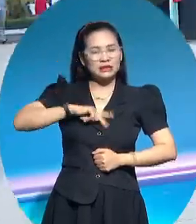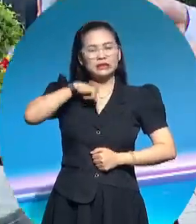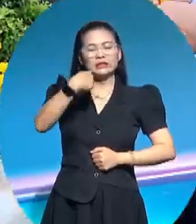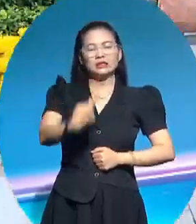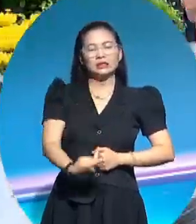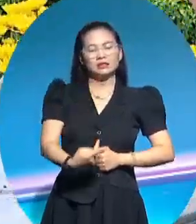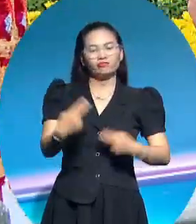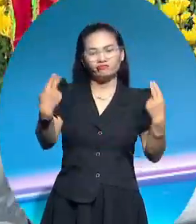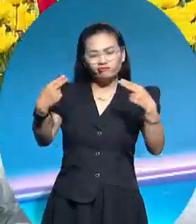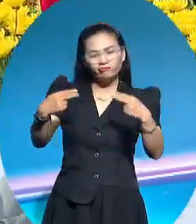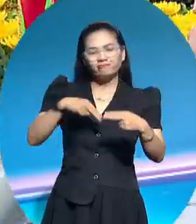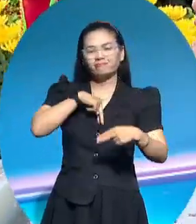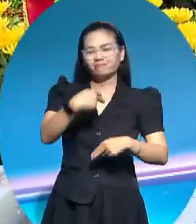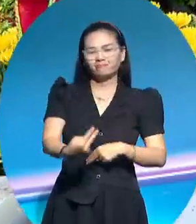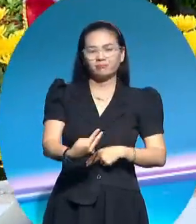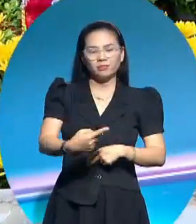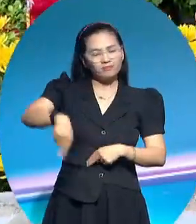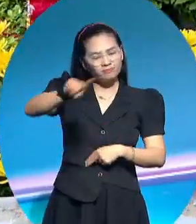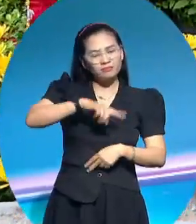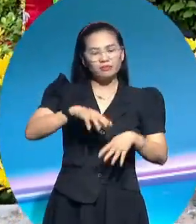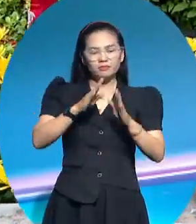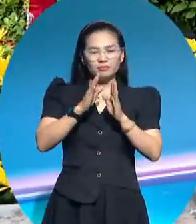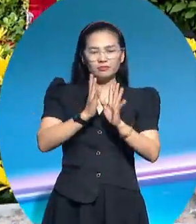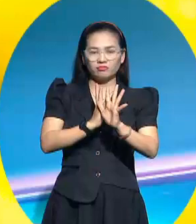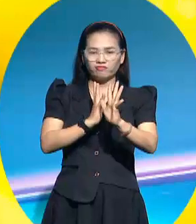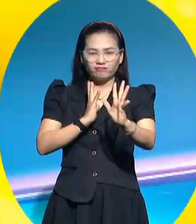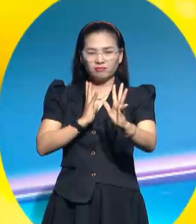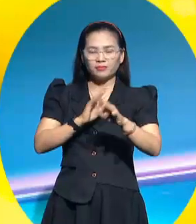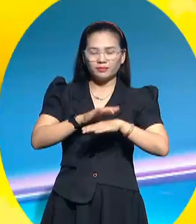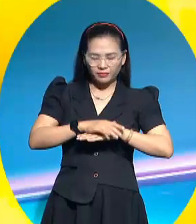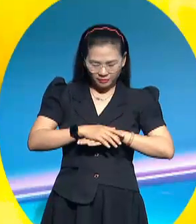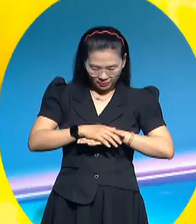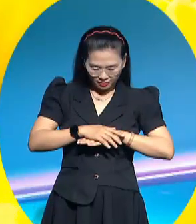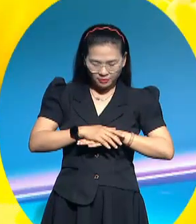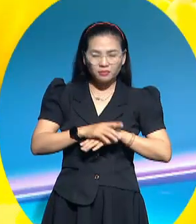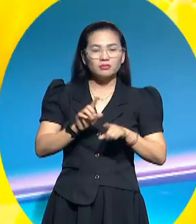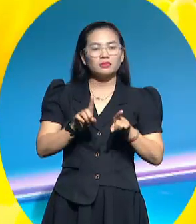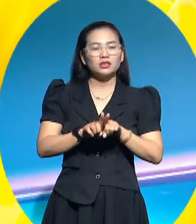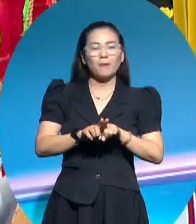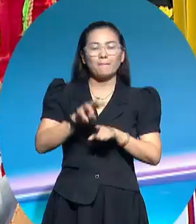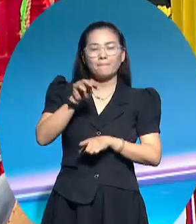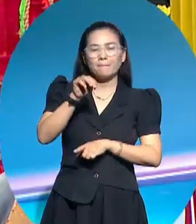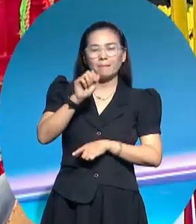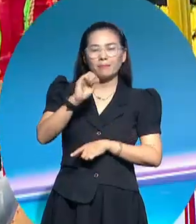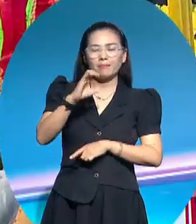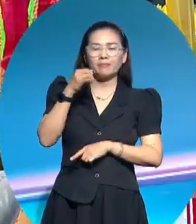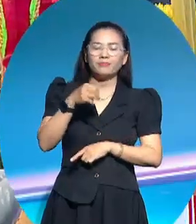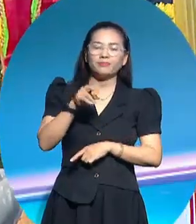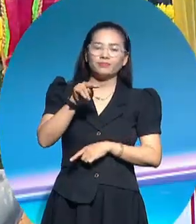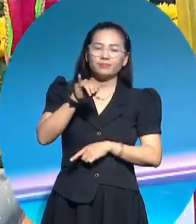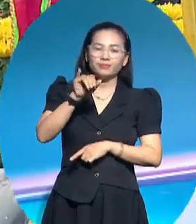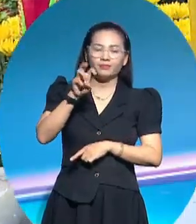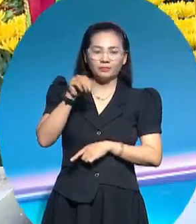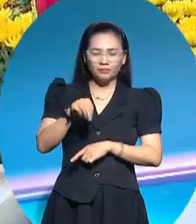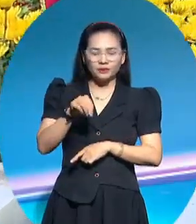quốc các đại biểu đã giành phúc mặc niệm tưởng nhớ anh Linh các anh hùng liệt sĩ những người con ưu tú của dân tộc đã không tiếc